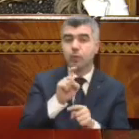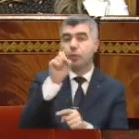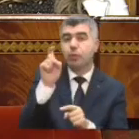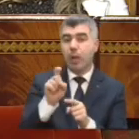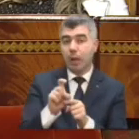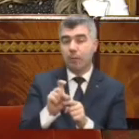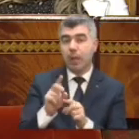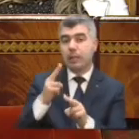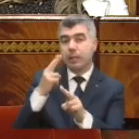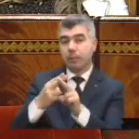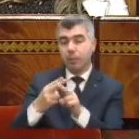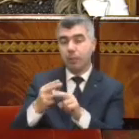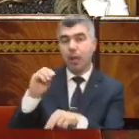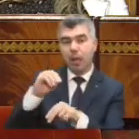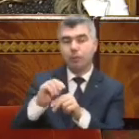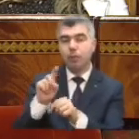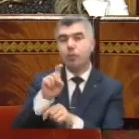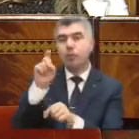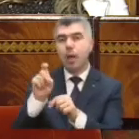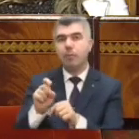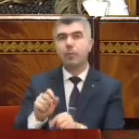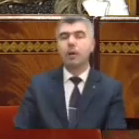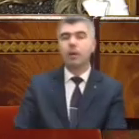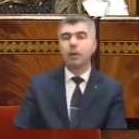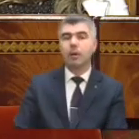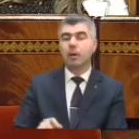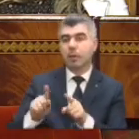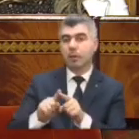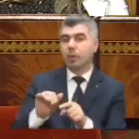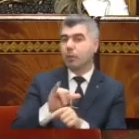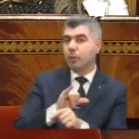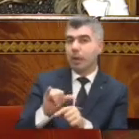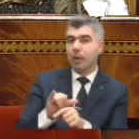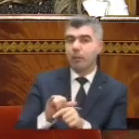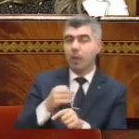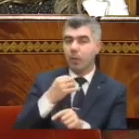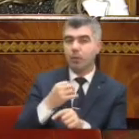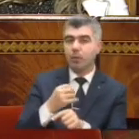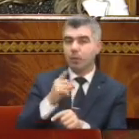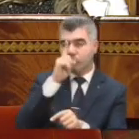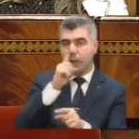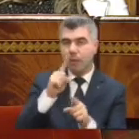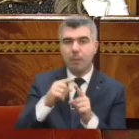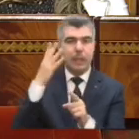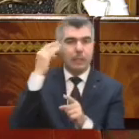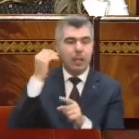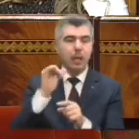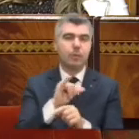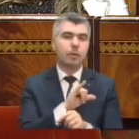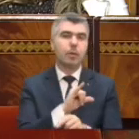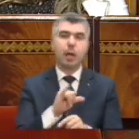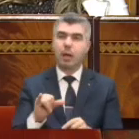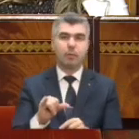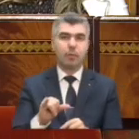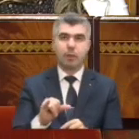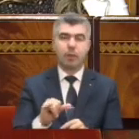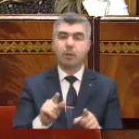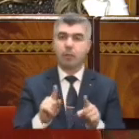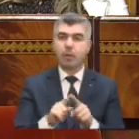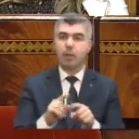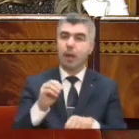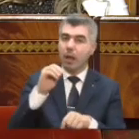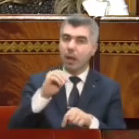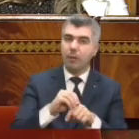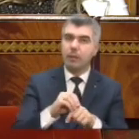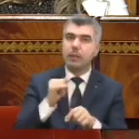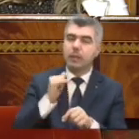أمتضي وكذلك بجماعة أداي وبجماعة تغجيش. لذلك أتمنى أن لا تنسى كذلك في هذه الأمور التي